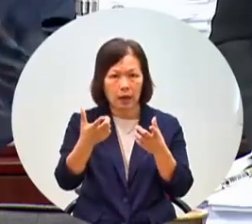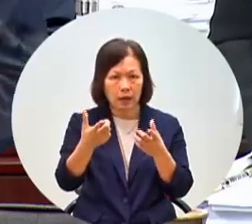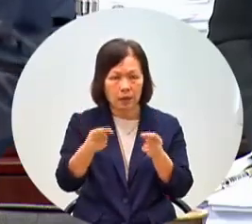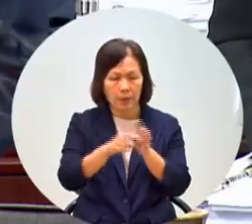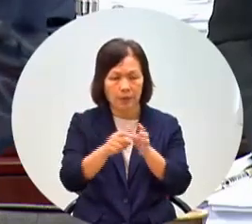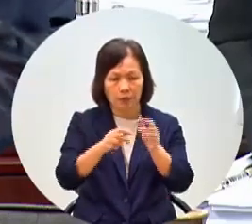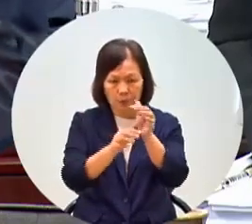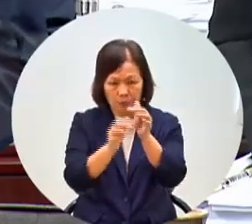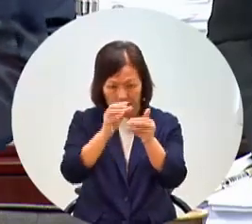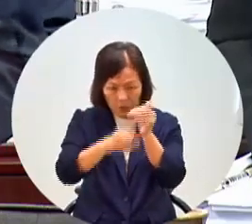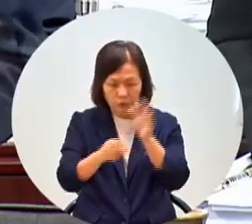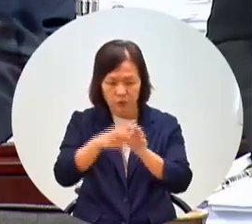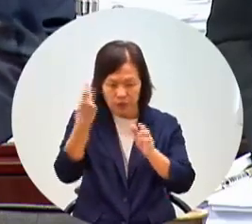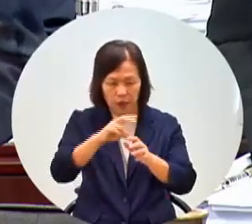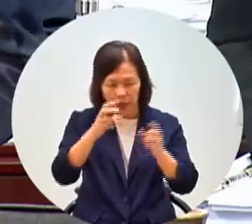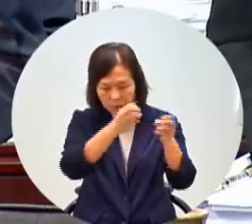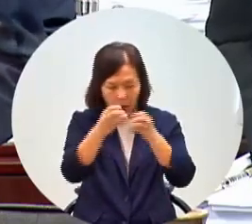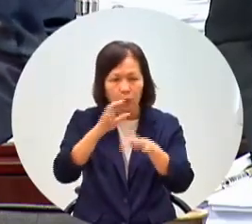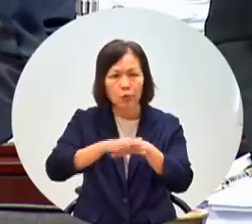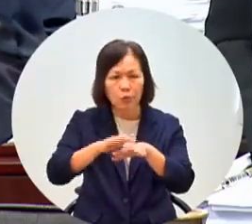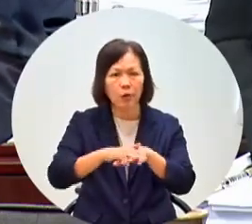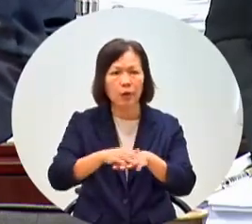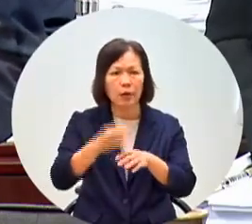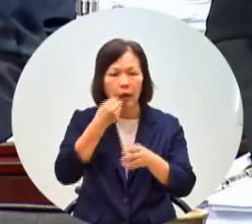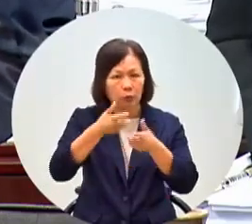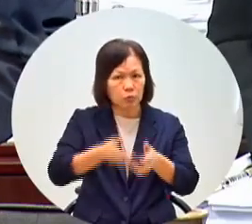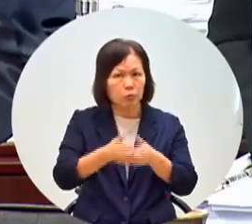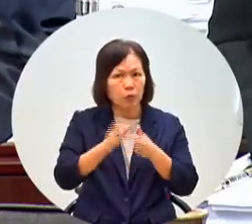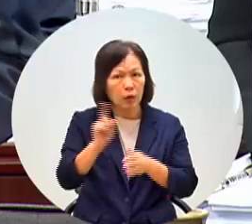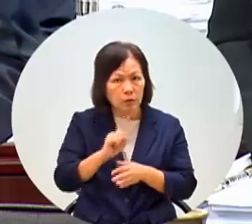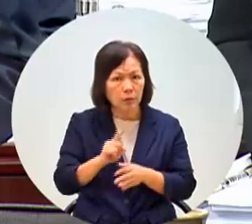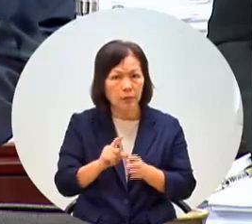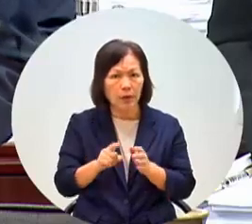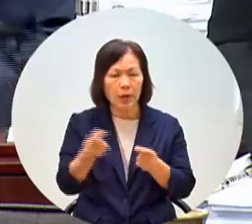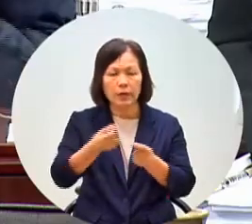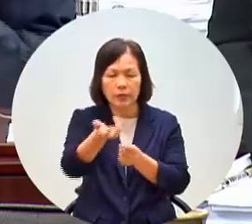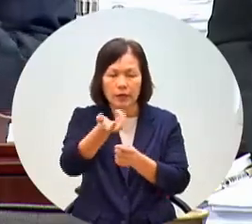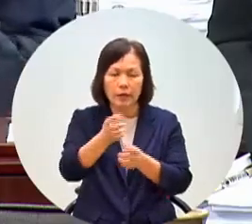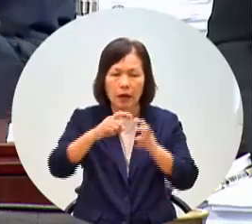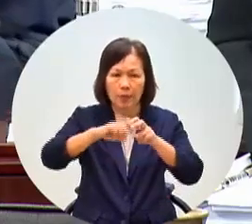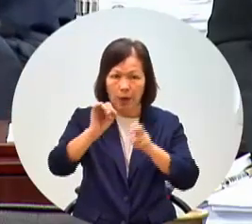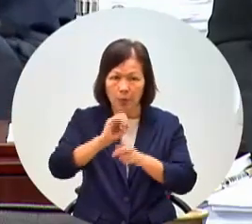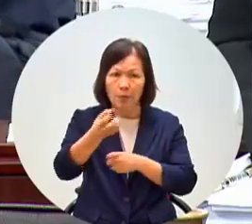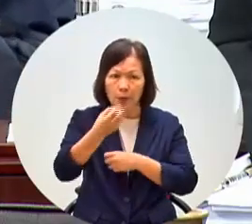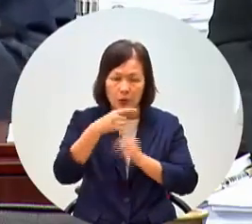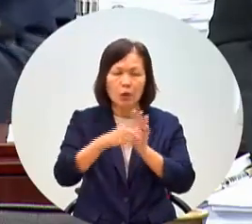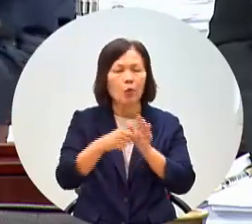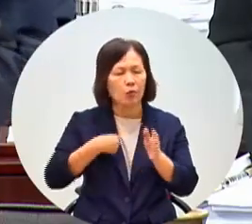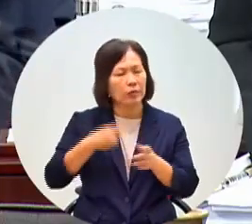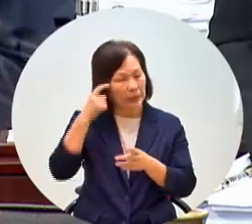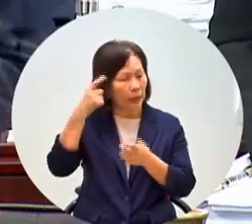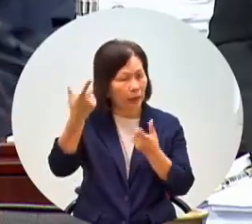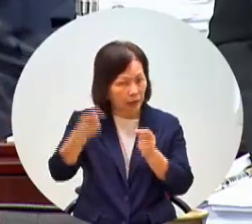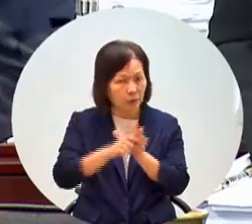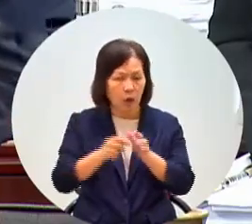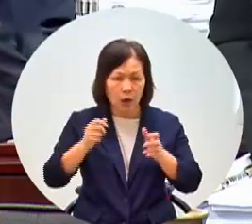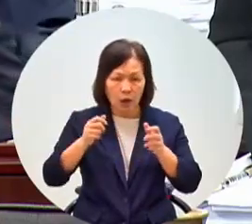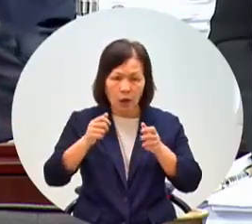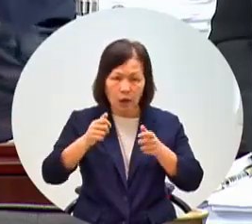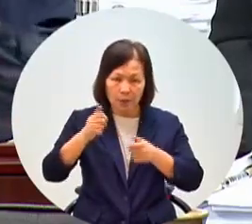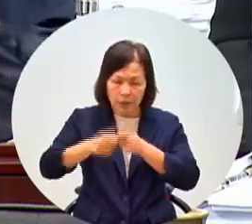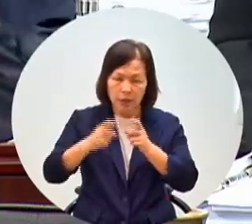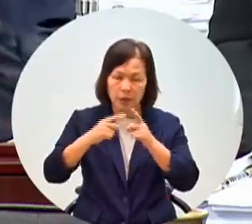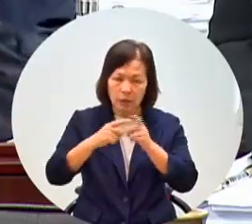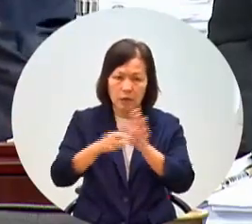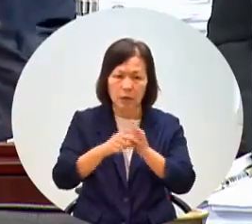准，我们再来做一个检讨。啊，当然重要的是说，诚如李议员讲的，我嘛是认为安尼嘛哈，运动选手代表高雄去比